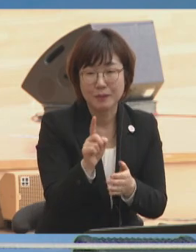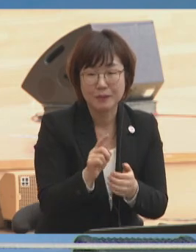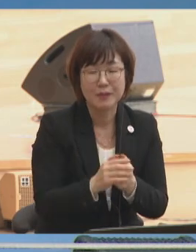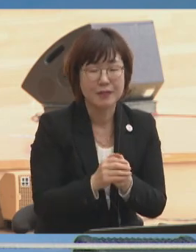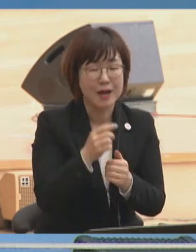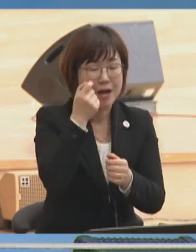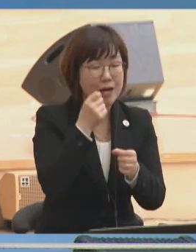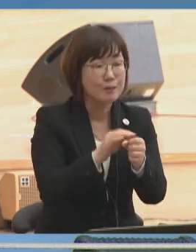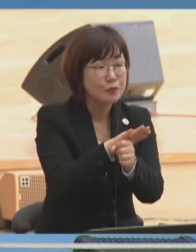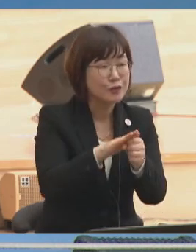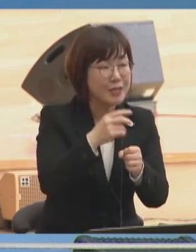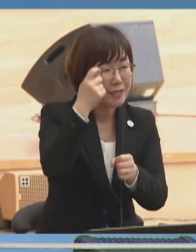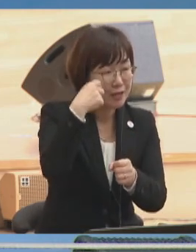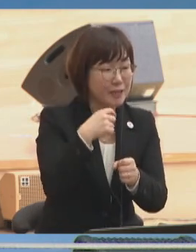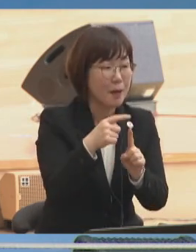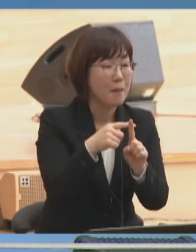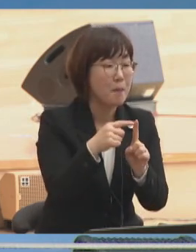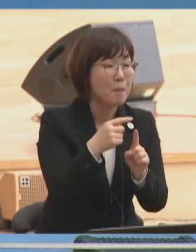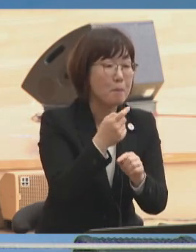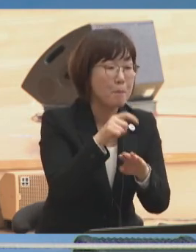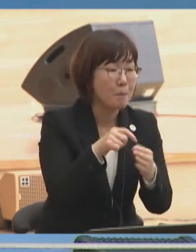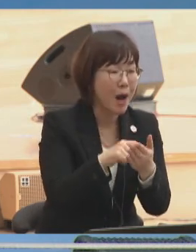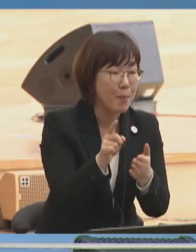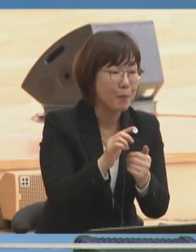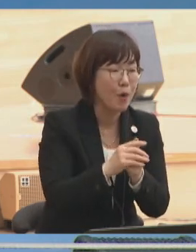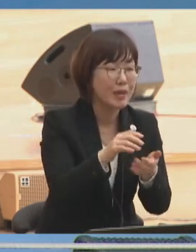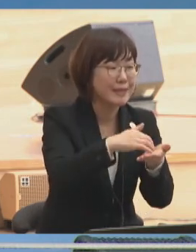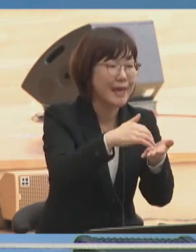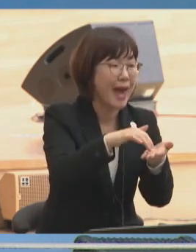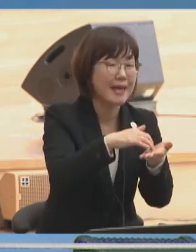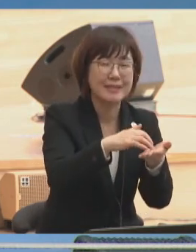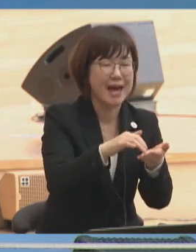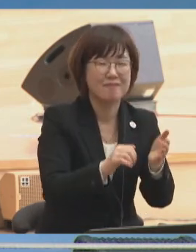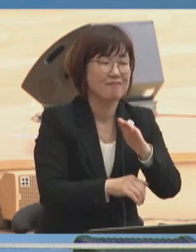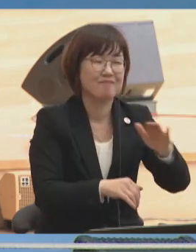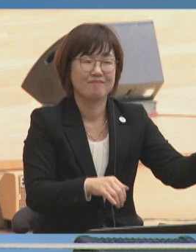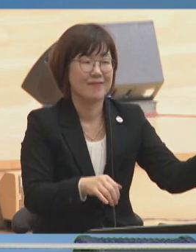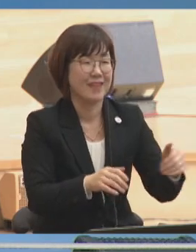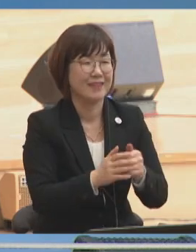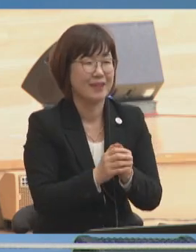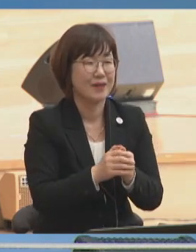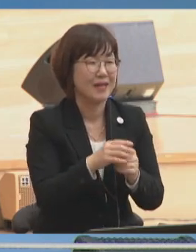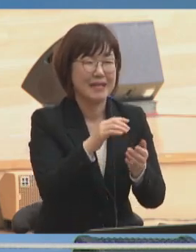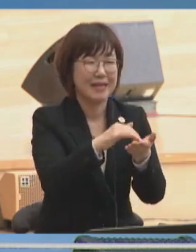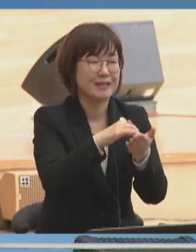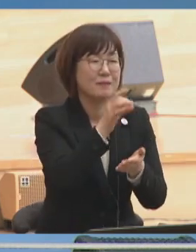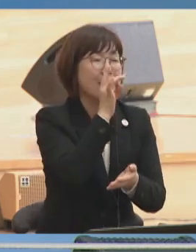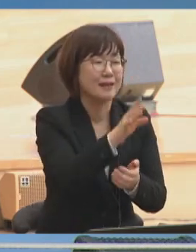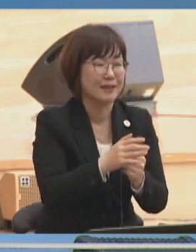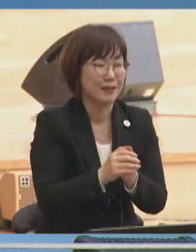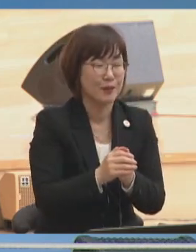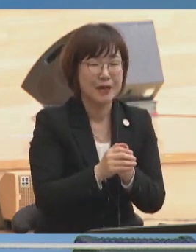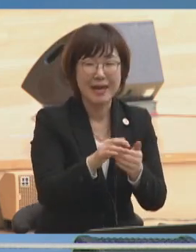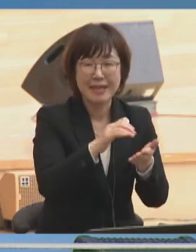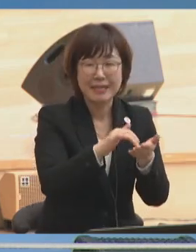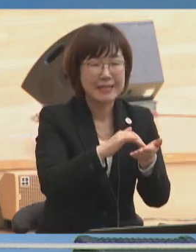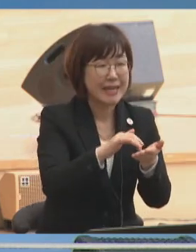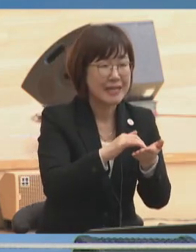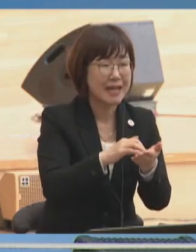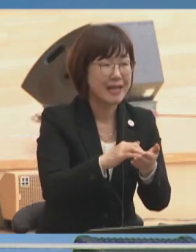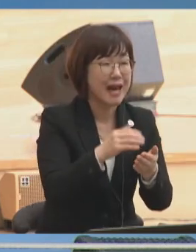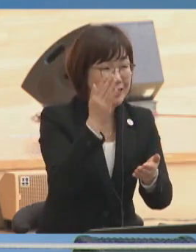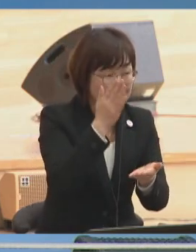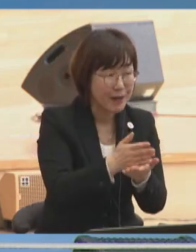불쌍해지는 마음은 계산을 뛰어넘는 줄 믿습니다. 아멘. 계산을 뛰어넘어야 기적이